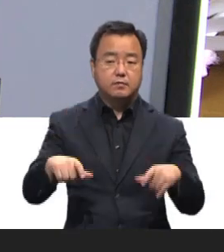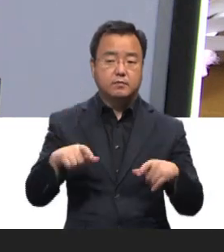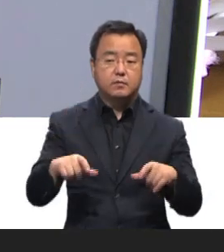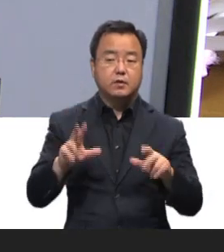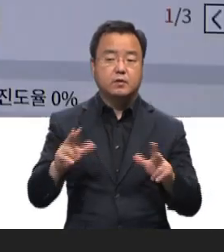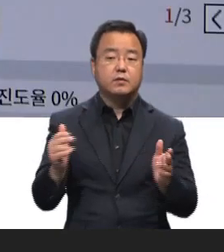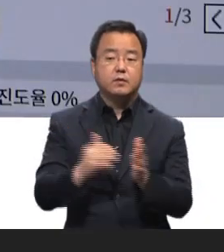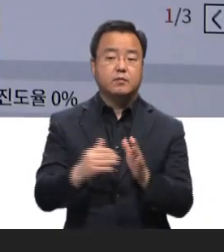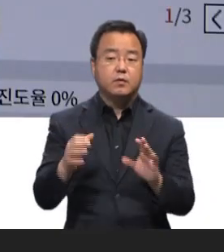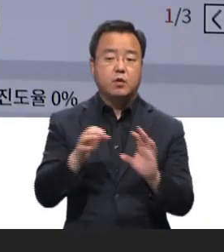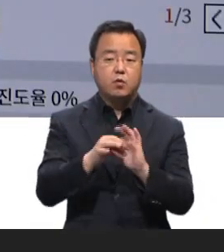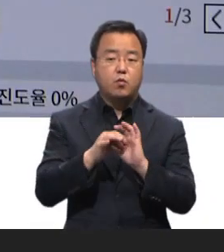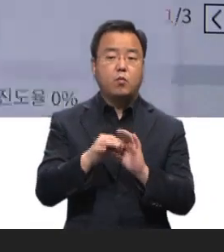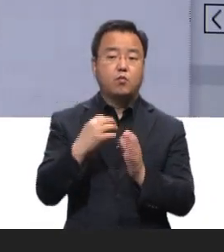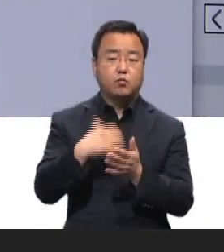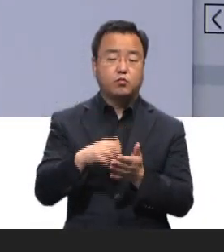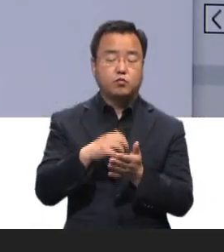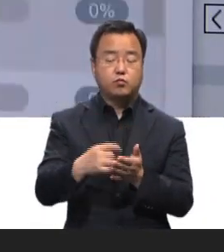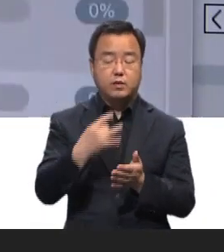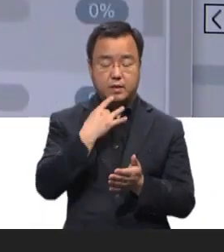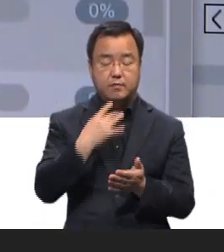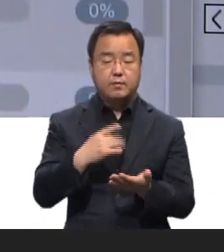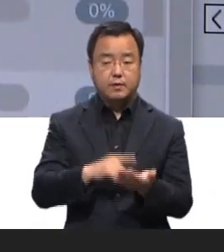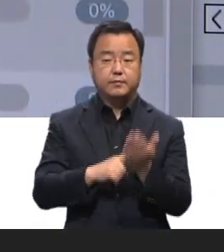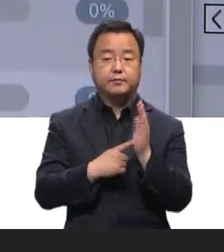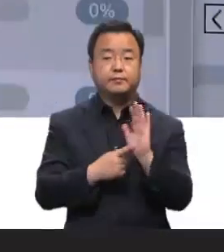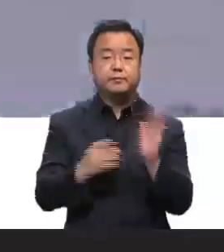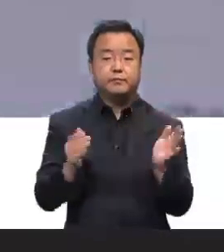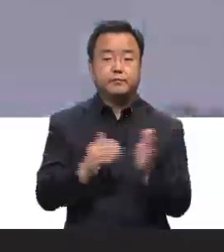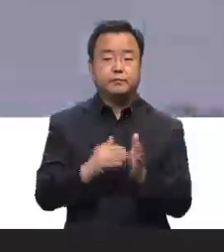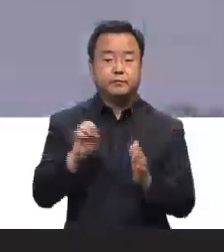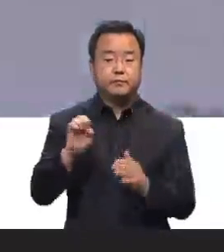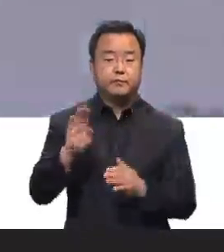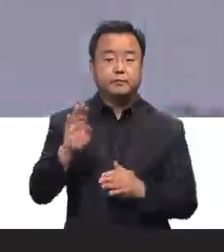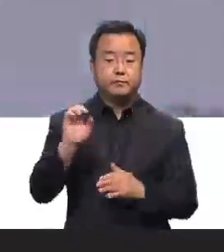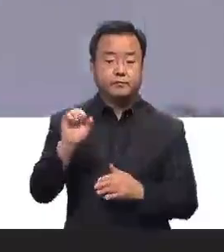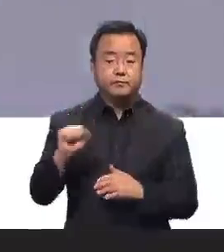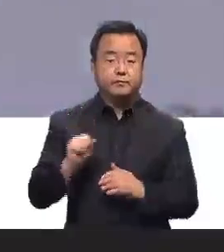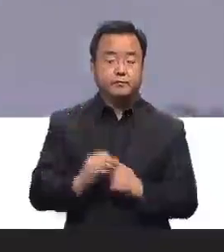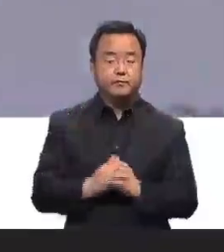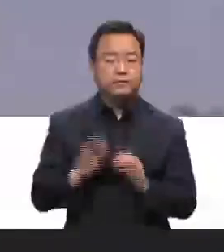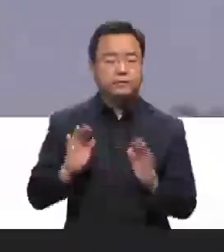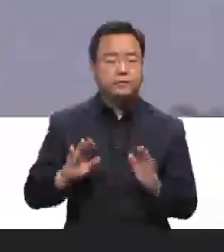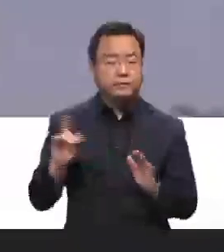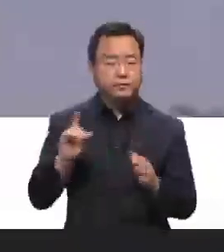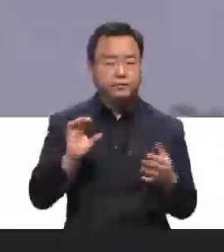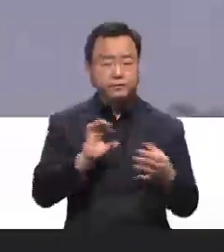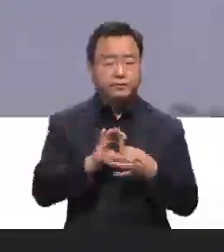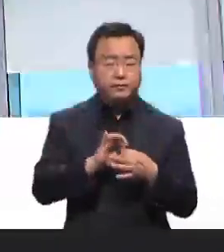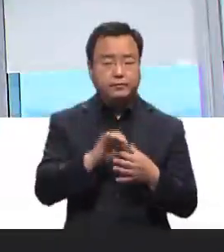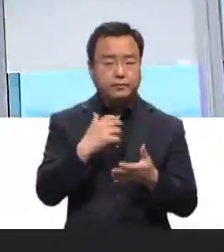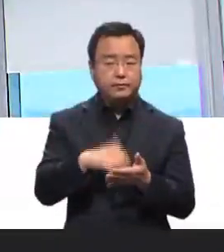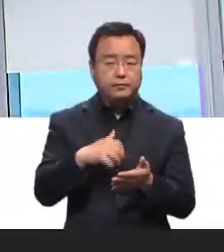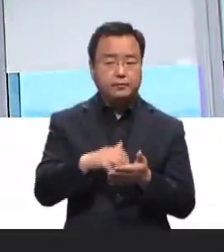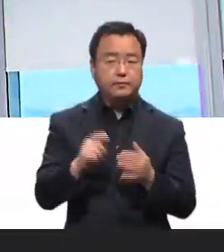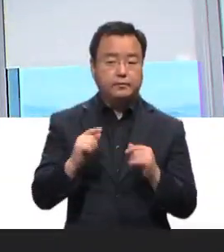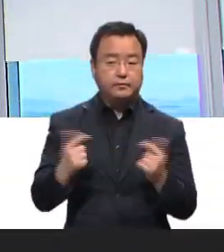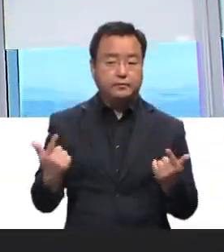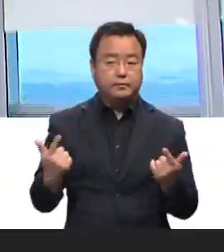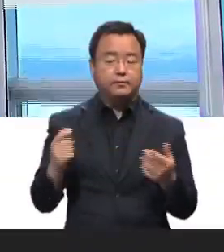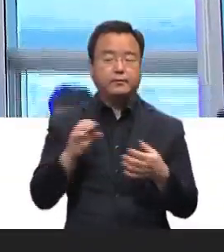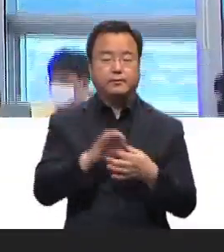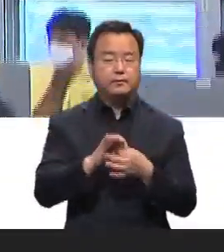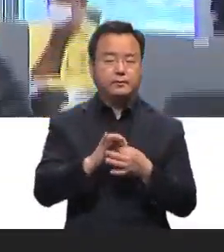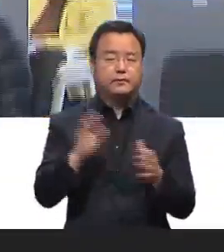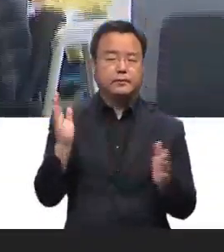로그인을 한 학생들 숫자를 집결해서 내고 있었구요 예 2 베이스 같은 경우에는 이 한동안 접속자 숫자가 아니라 접속한